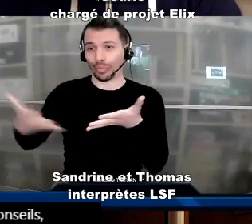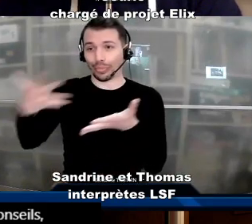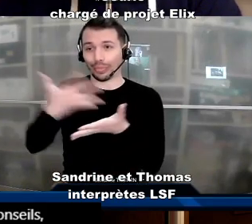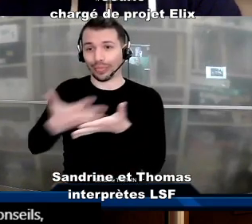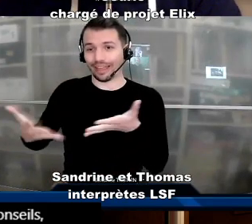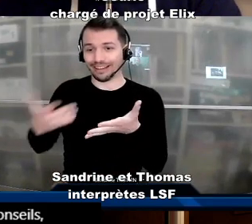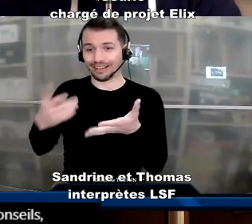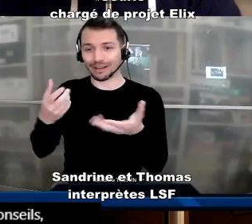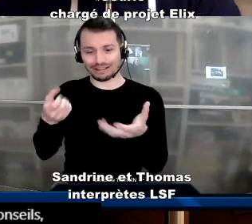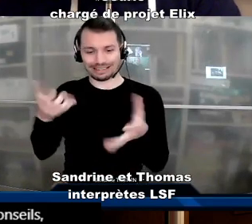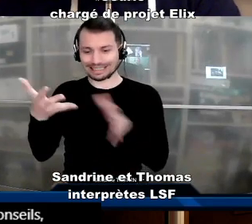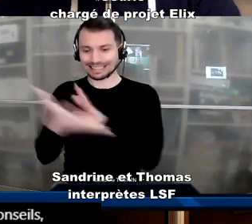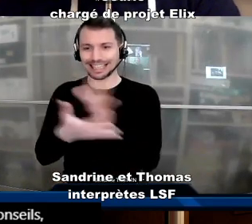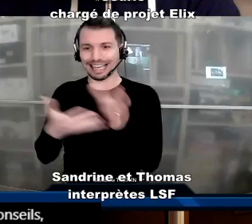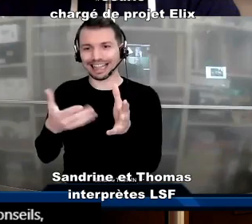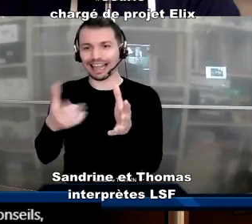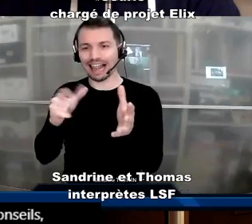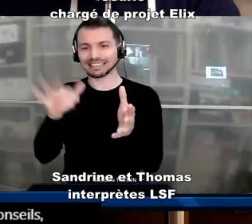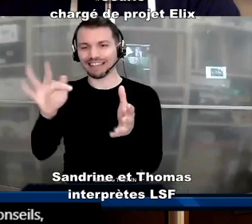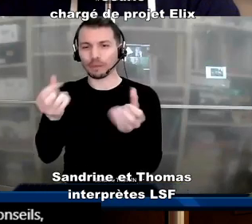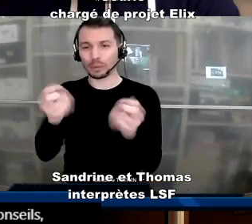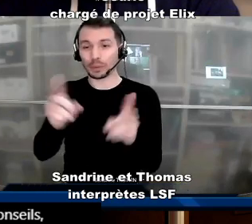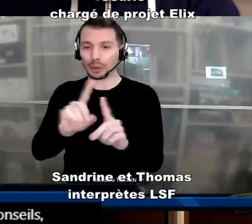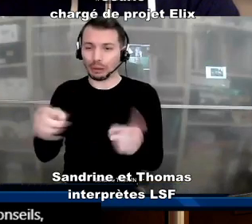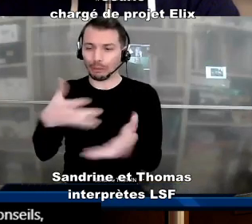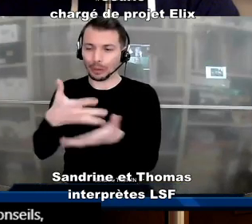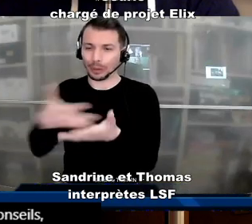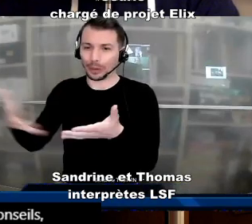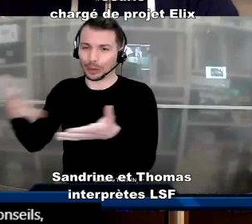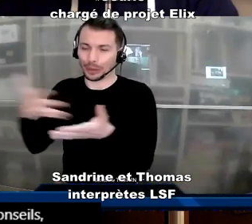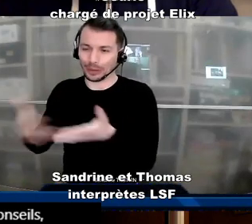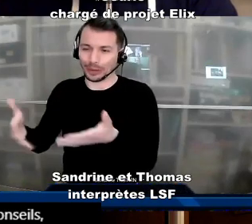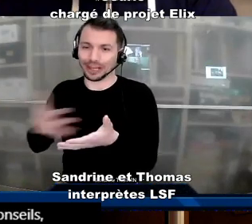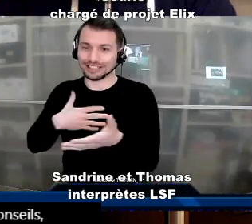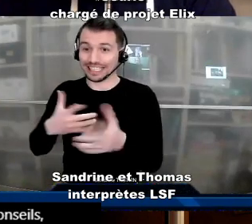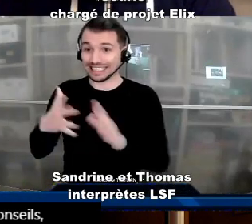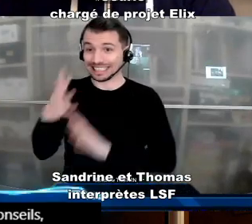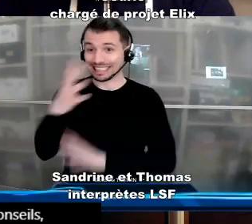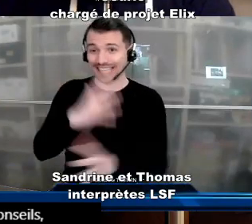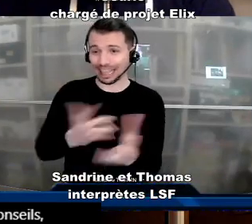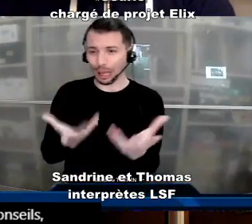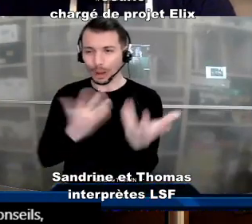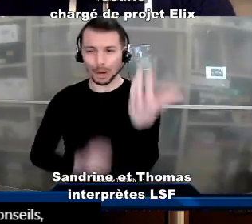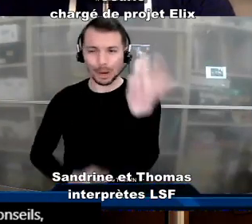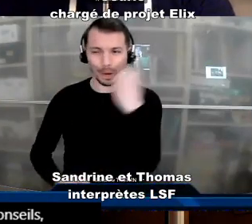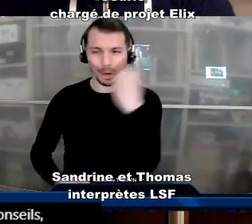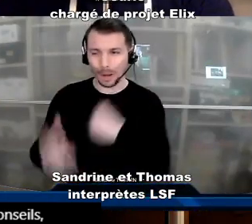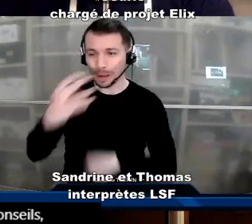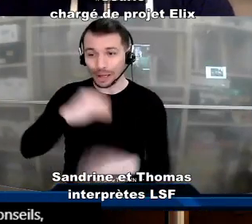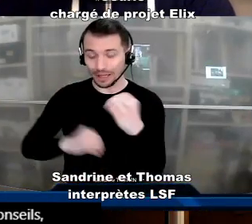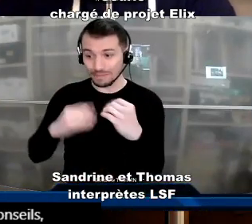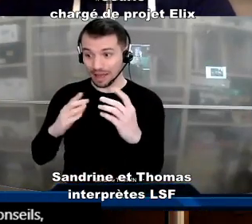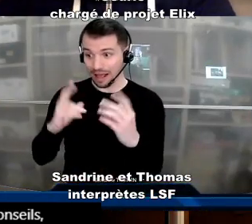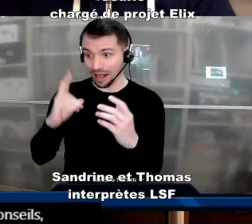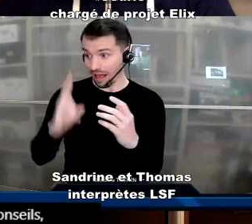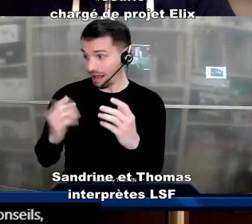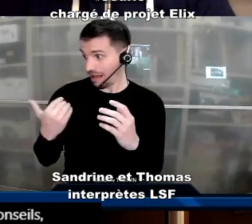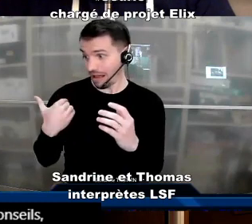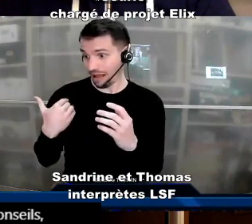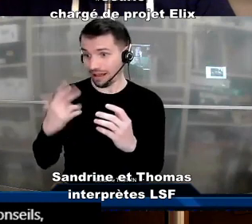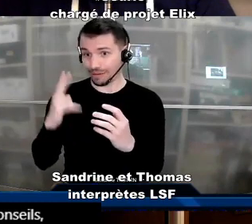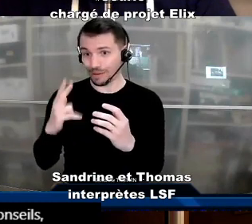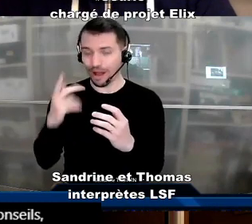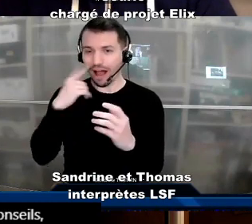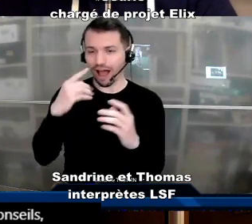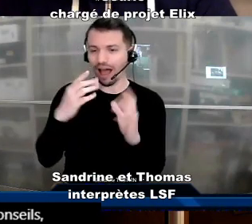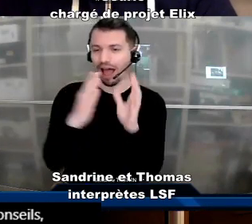la LSF. J'ai accumulé énormément de signes. Et là, on commence tout juste à attaquer la grammaire, la